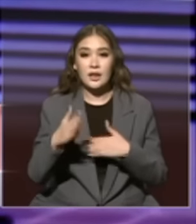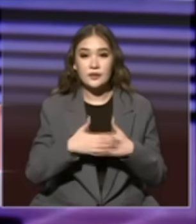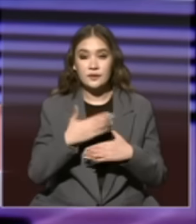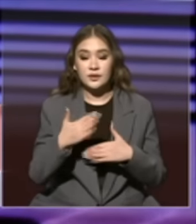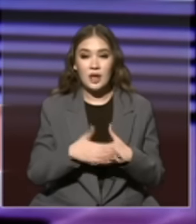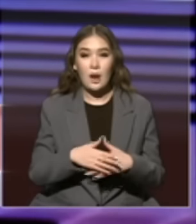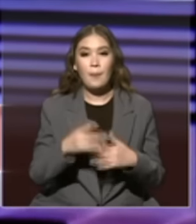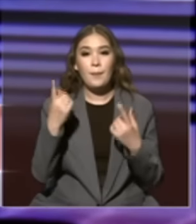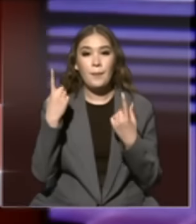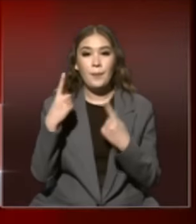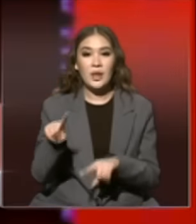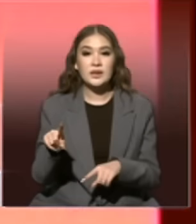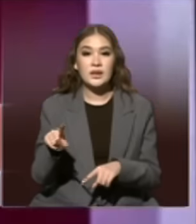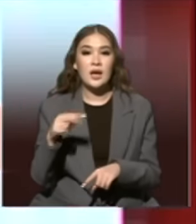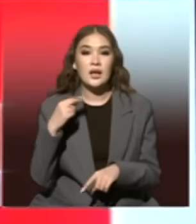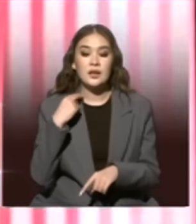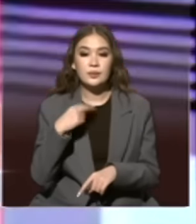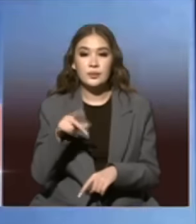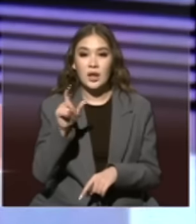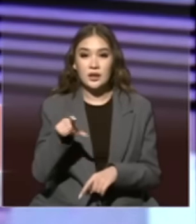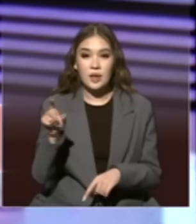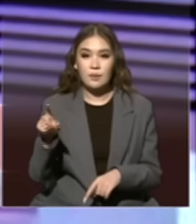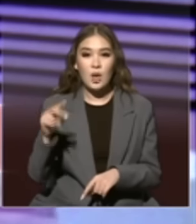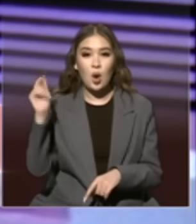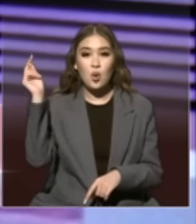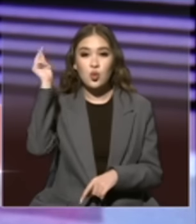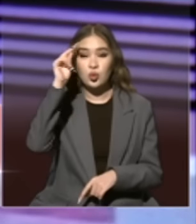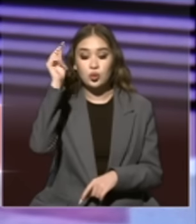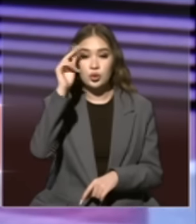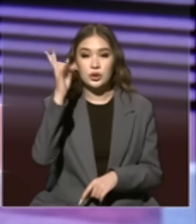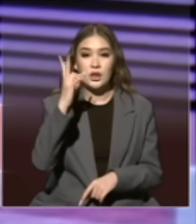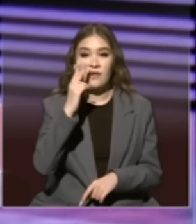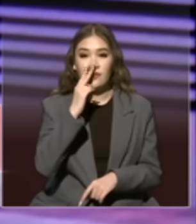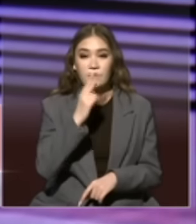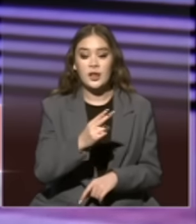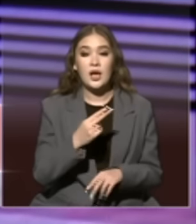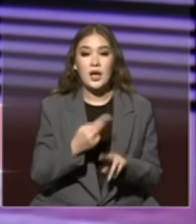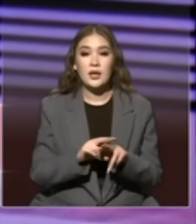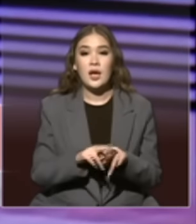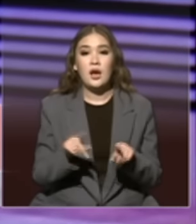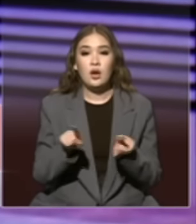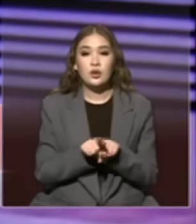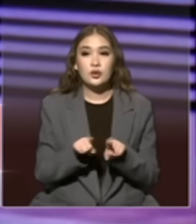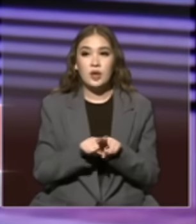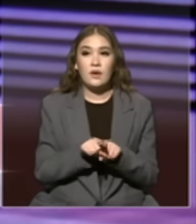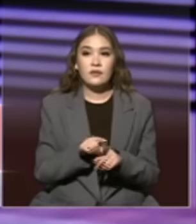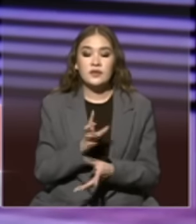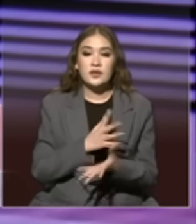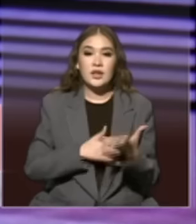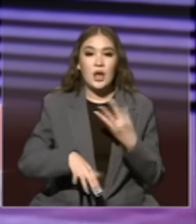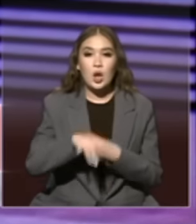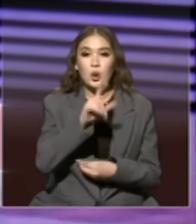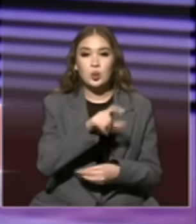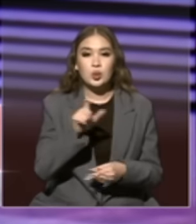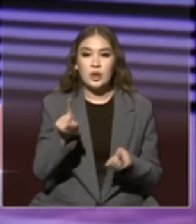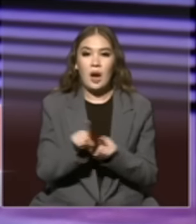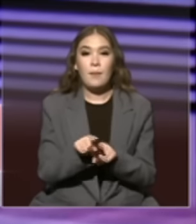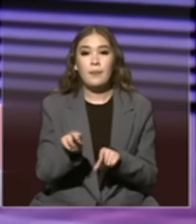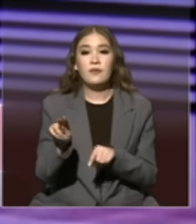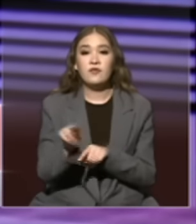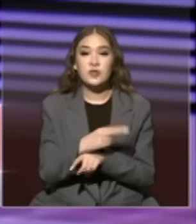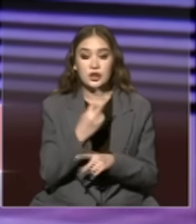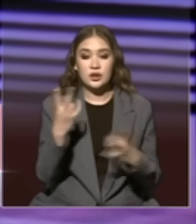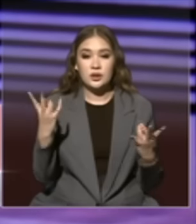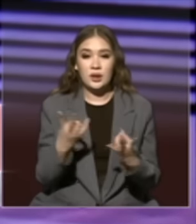басқа қылмыскерге сабақ дейді. Ал егер де бейкінә тұлғаны жазалау, ол бүкіл адамзатқа түсірілетін көлеңке дейді. Сондықтан